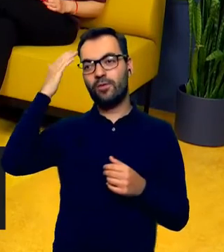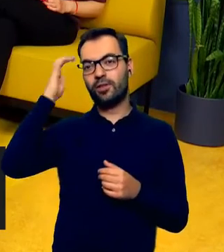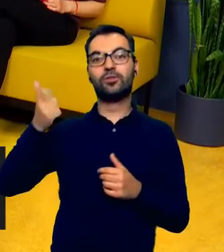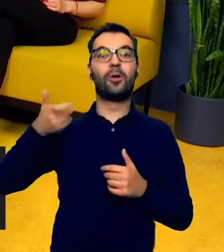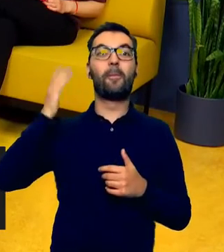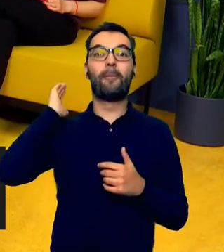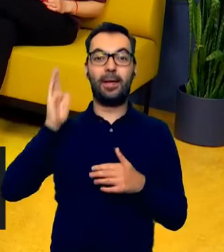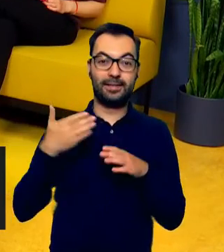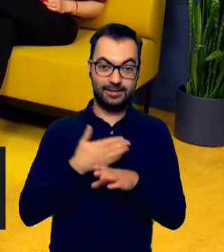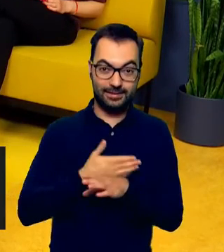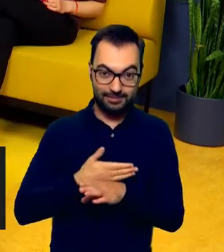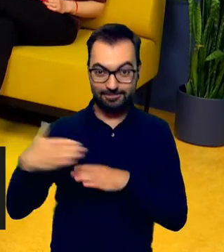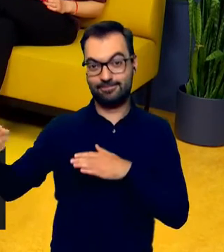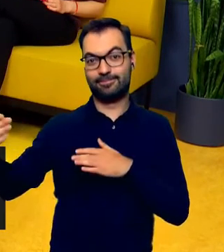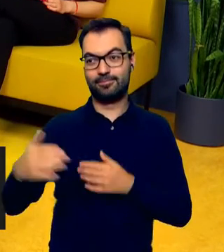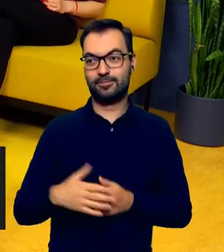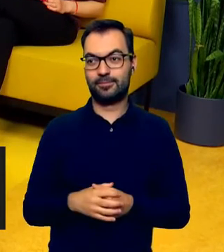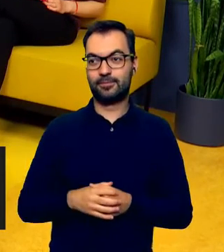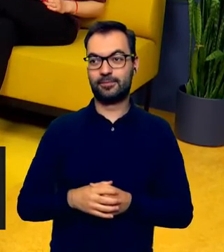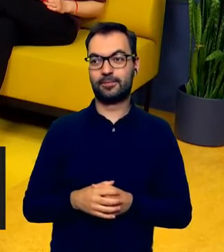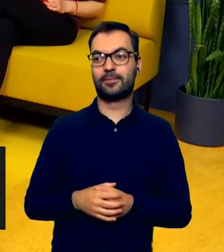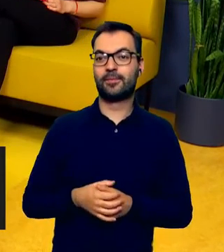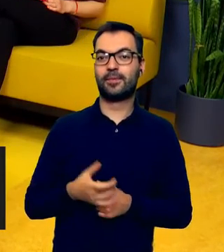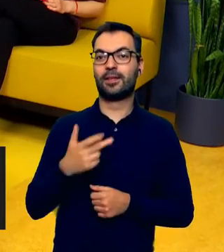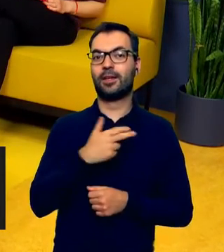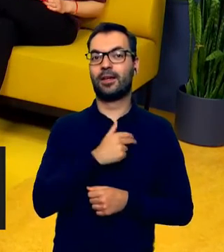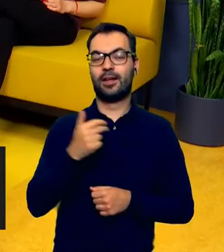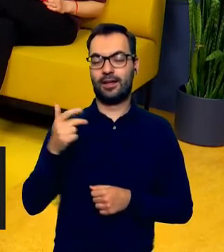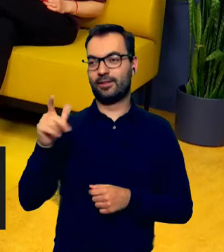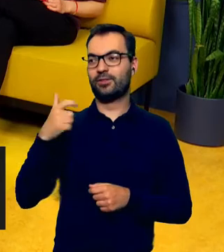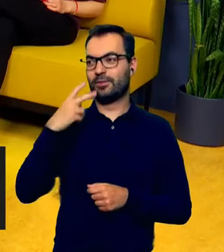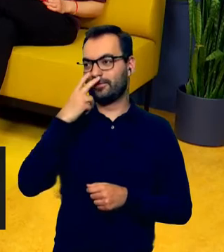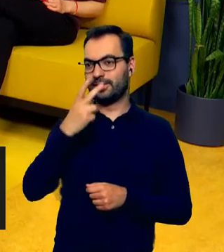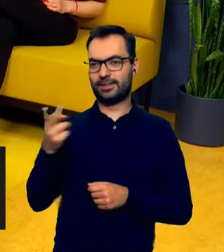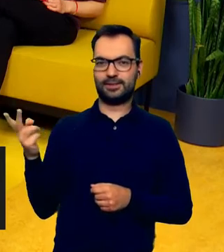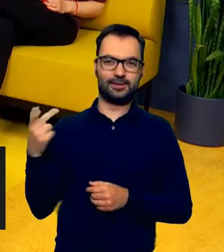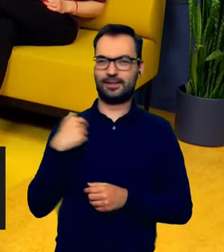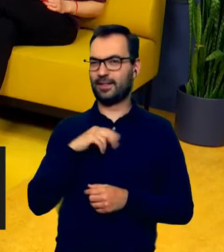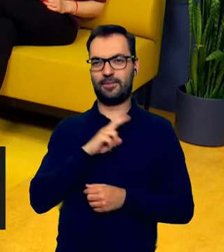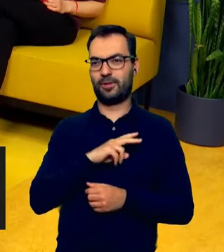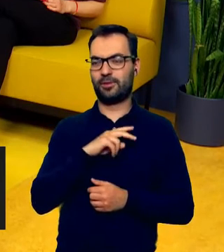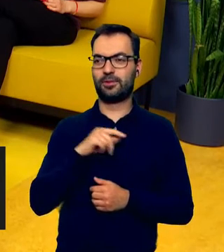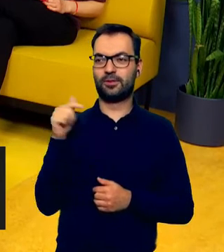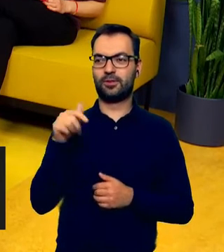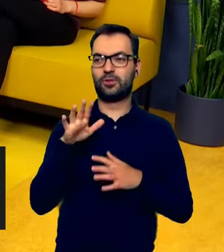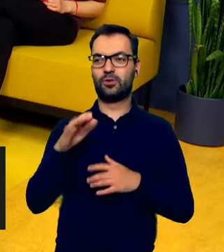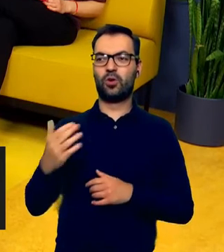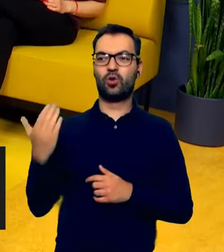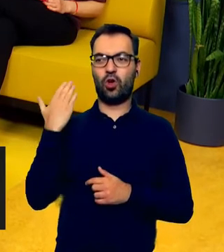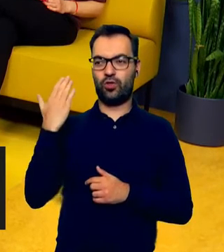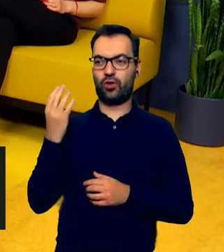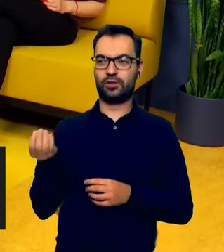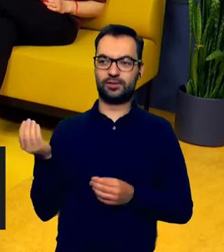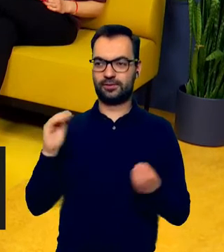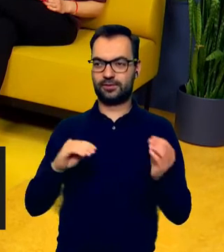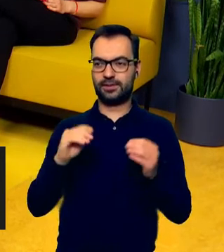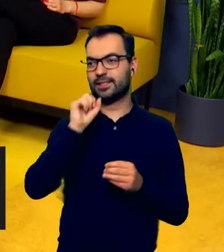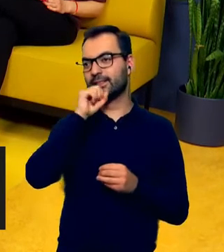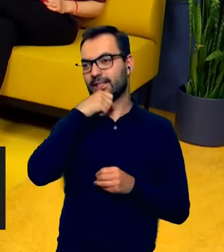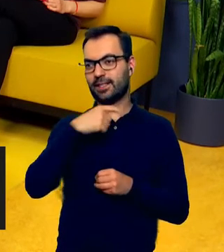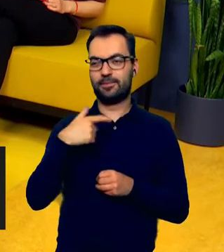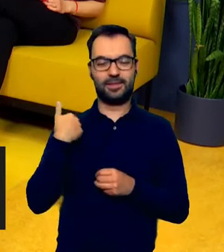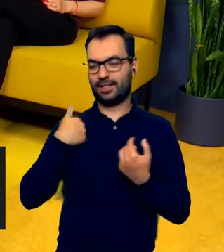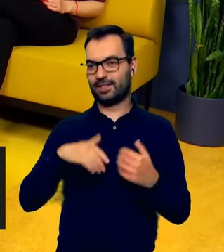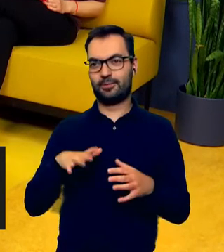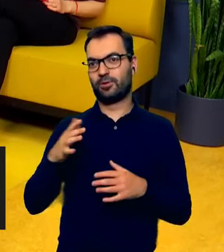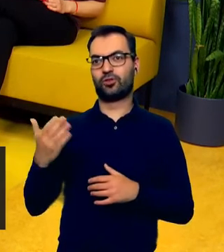nas czeka, bo to, co nam się pokazuje, to nie bardzo nam się podoba. Trzeba tam dużo godności włożyć w starzenie się, a my